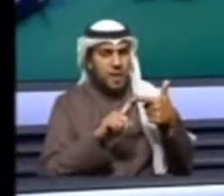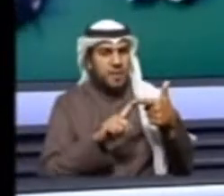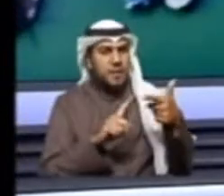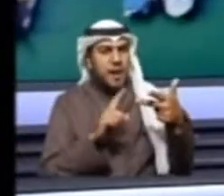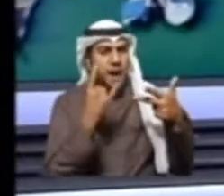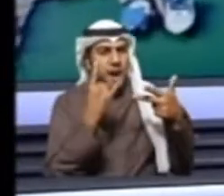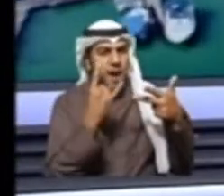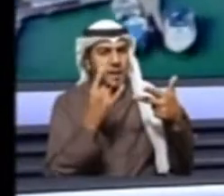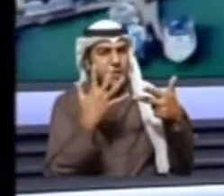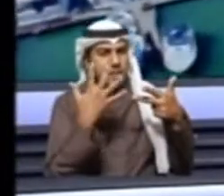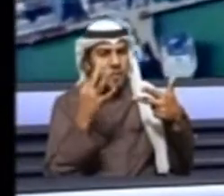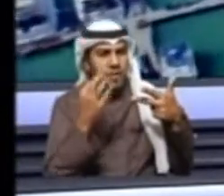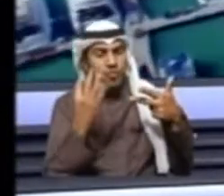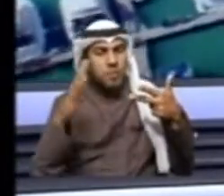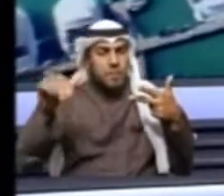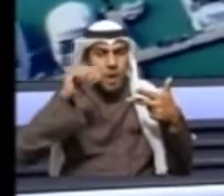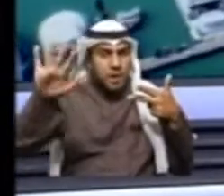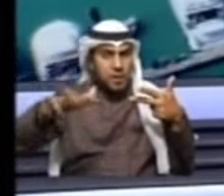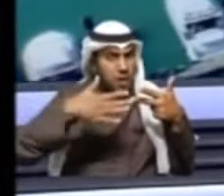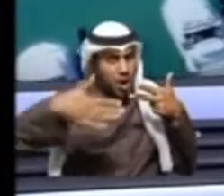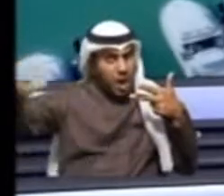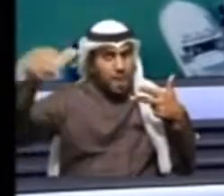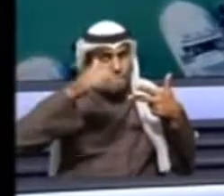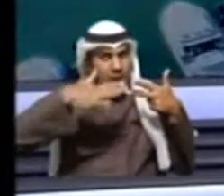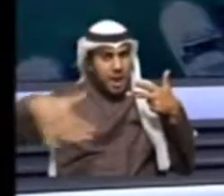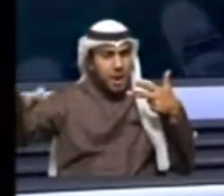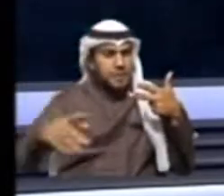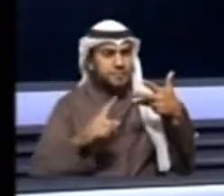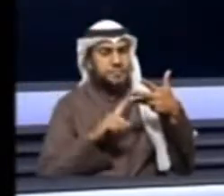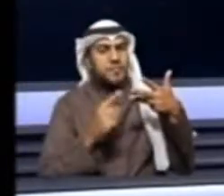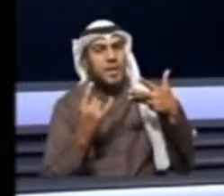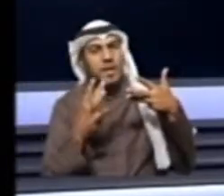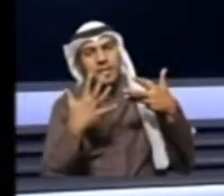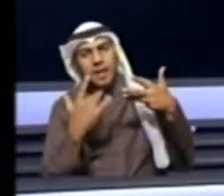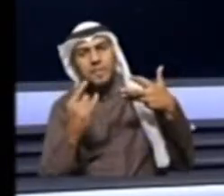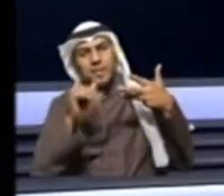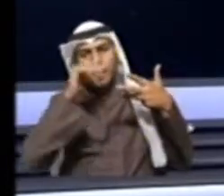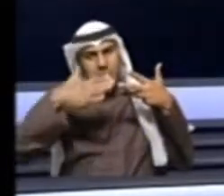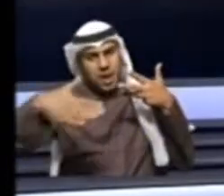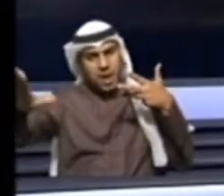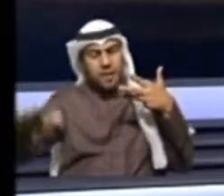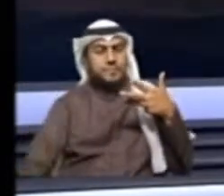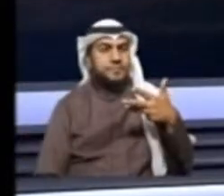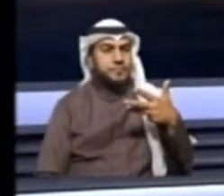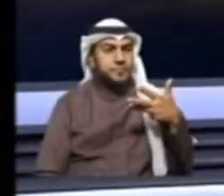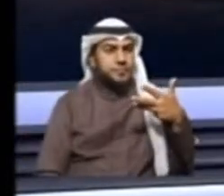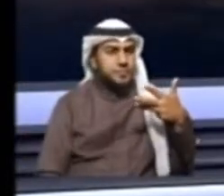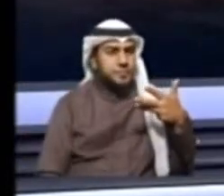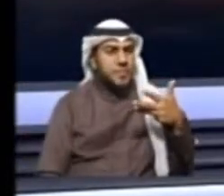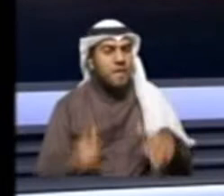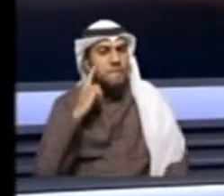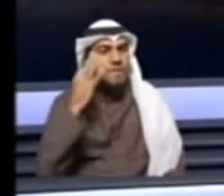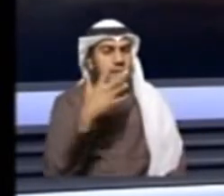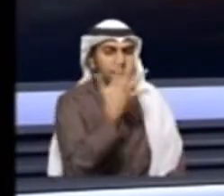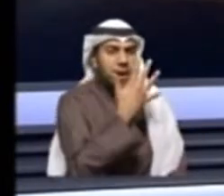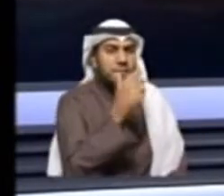10:35 صباحا الجذر الأول، الجزر الثاني الساعة 11 والدقيقة 5 إن شاء الله راح يكون بالنسبة للجزر الثاني. أذان